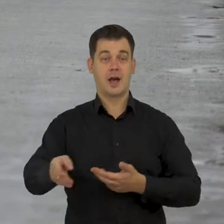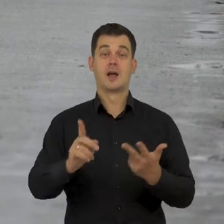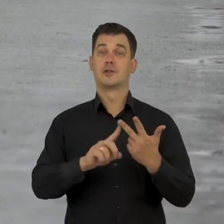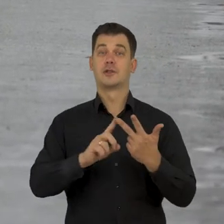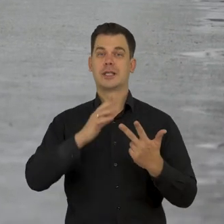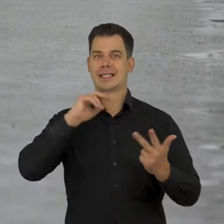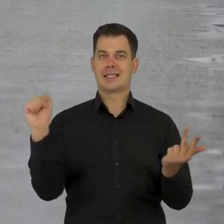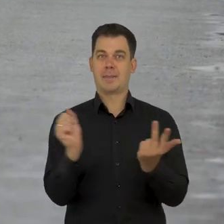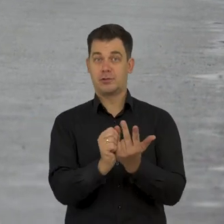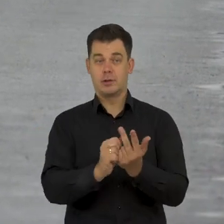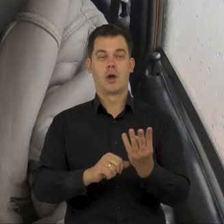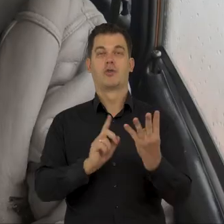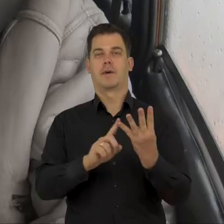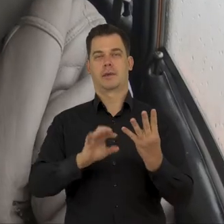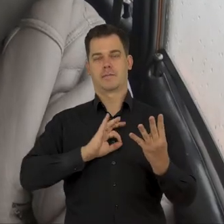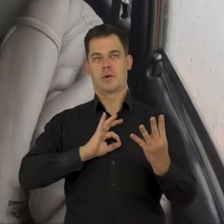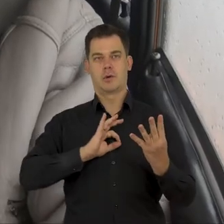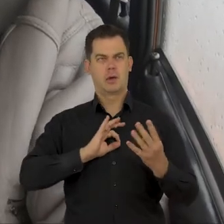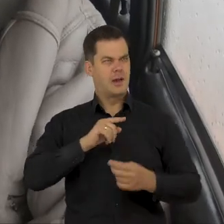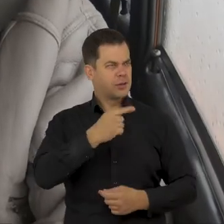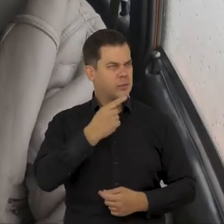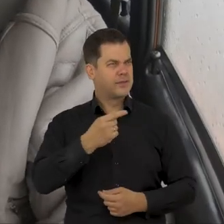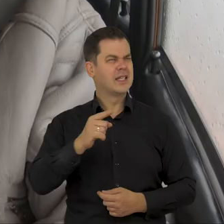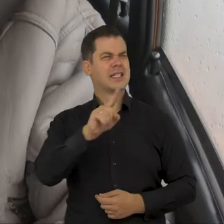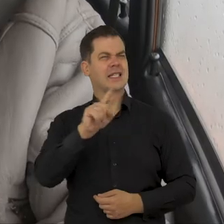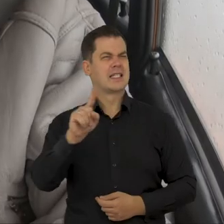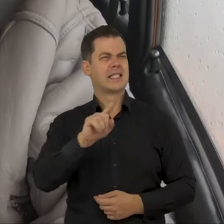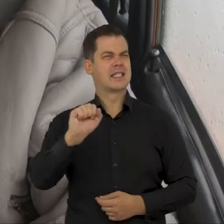zamrażarkę, a czwartą zostawiłem dla siebie. Ale użył pan takiego określenia,